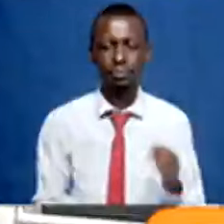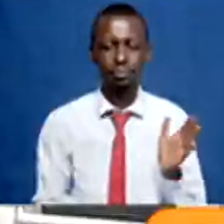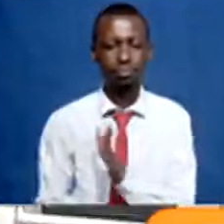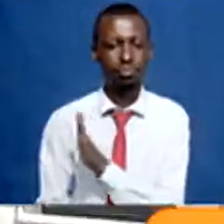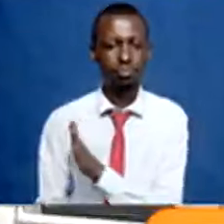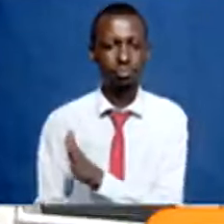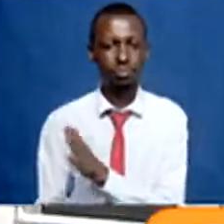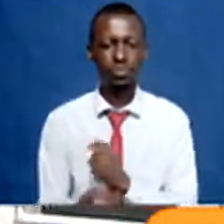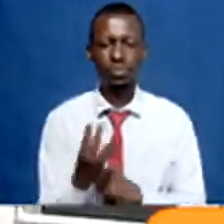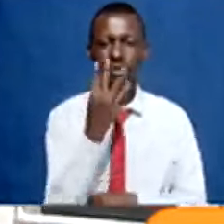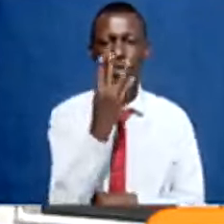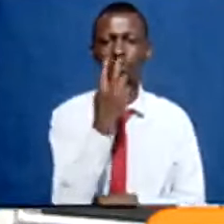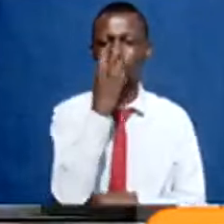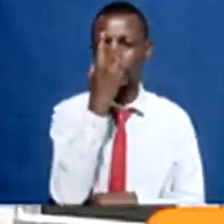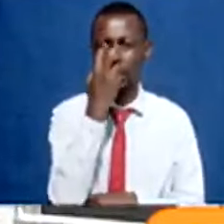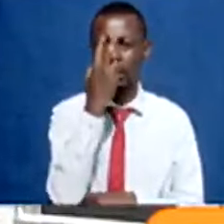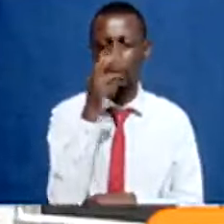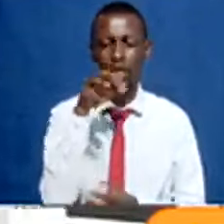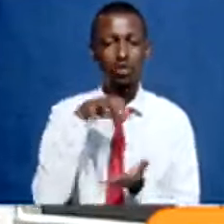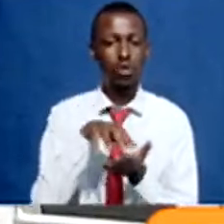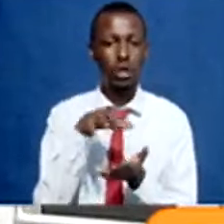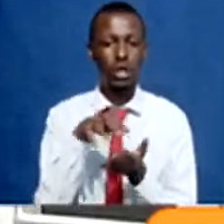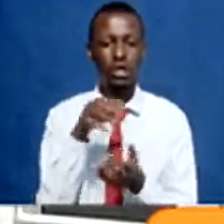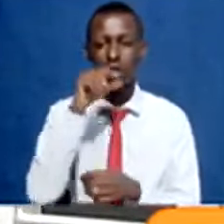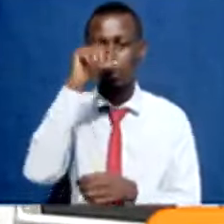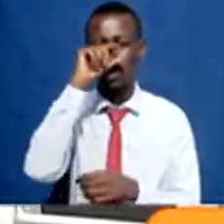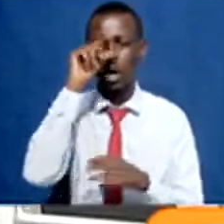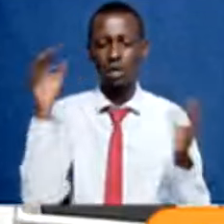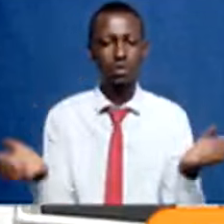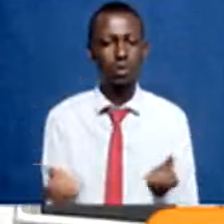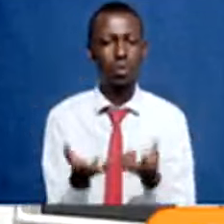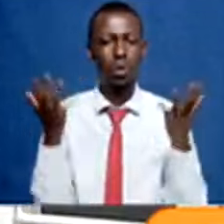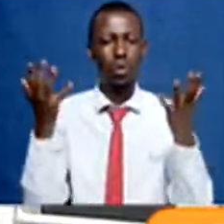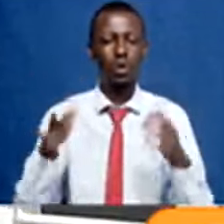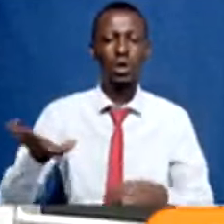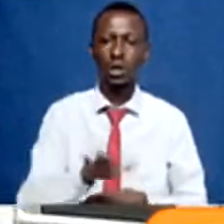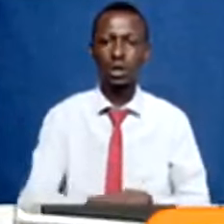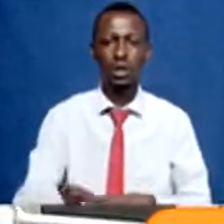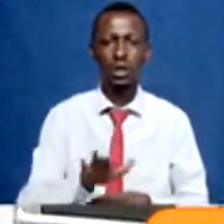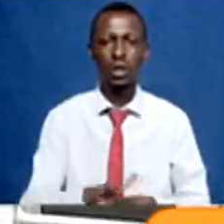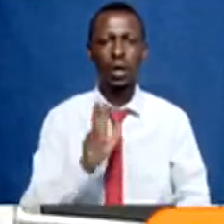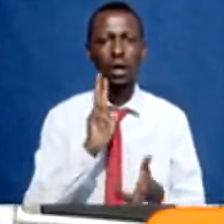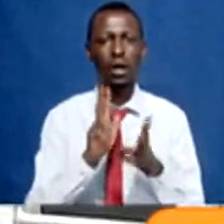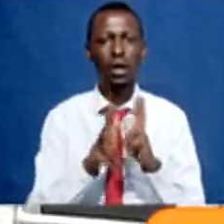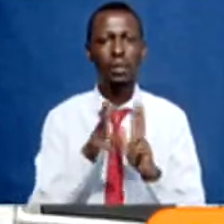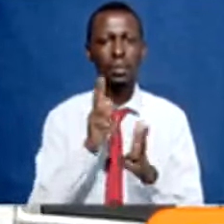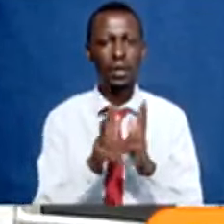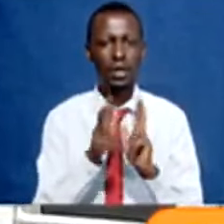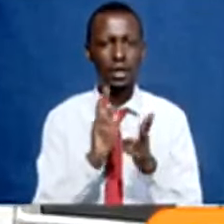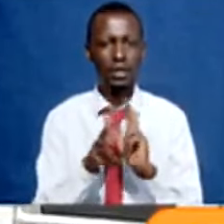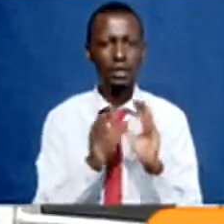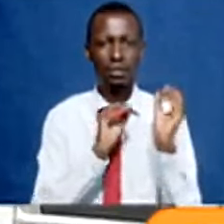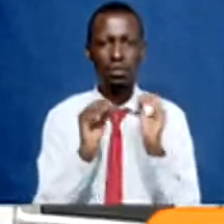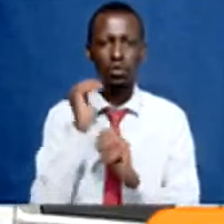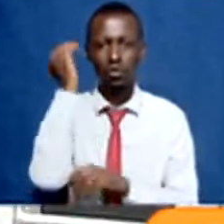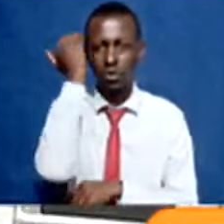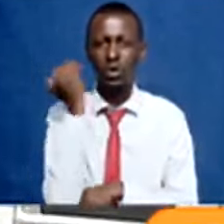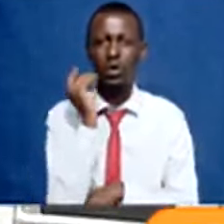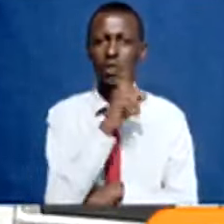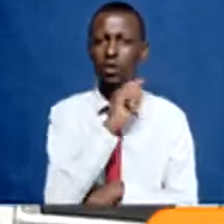Kwingineko ni kwamba washukiwa wanne kwenye kesi ya mlipuko wa kiwanda cha gesi katika eneo la Embakasi wamefikishwa